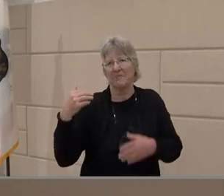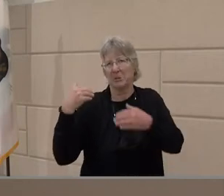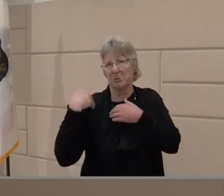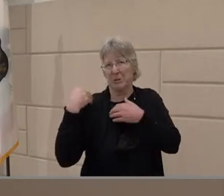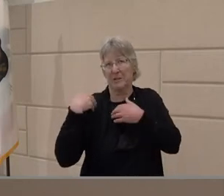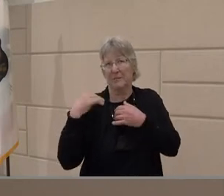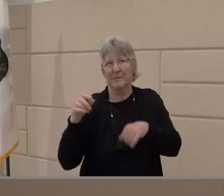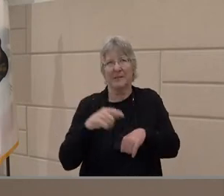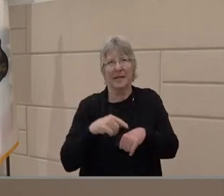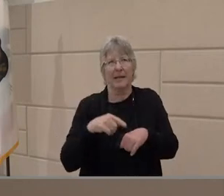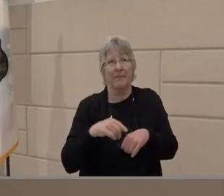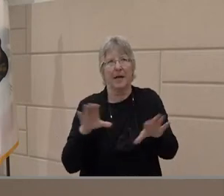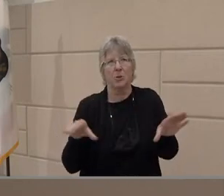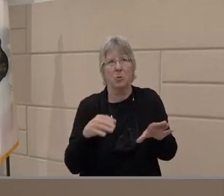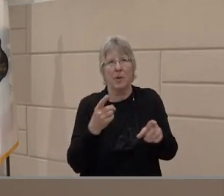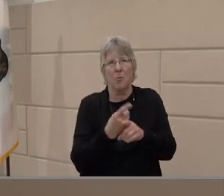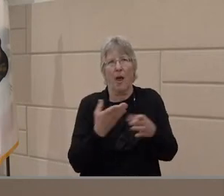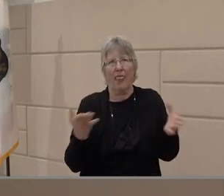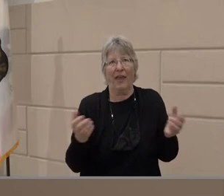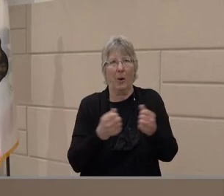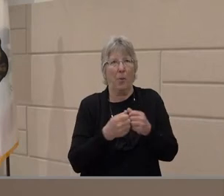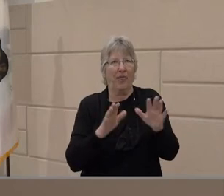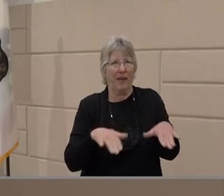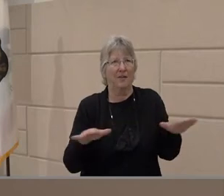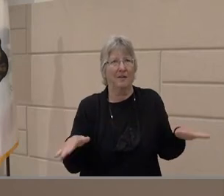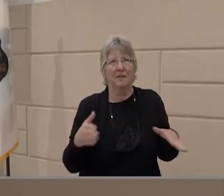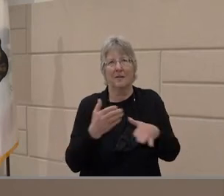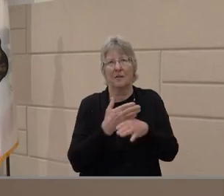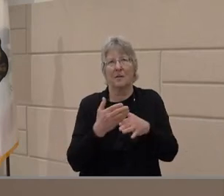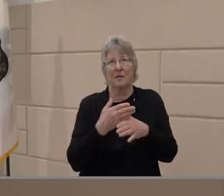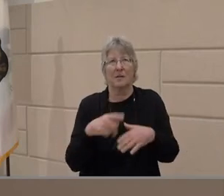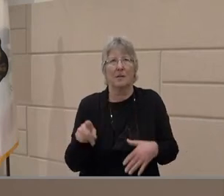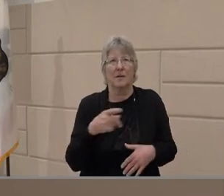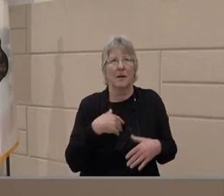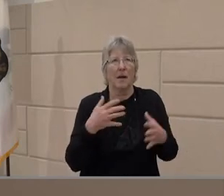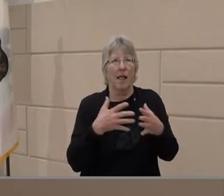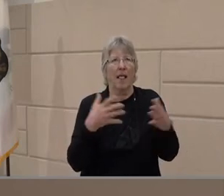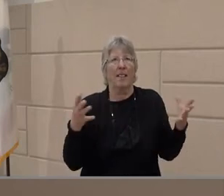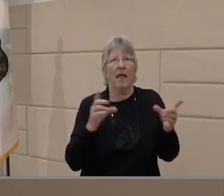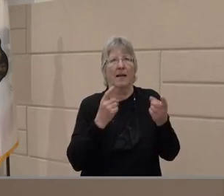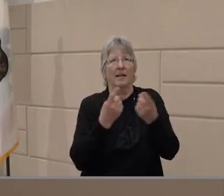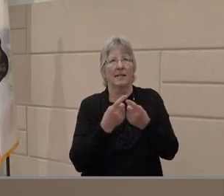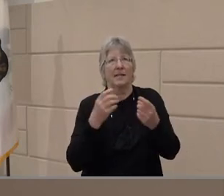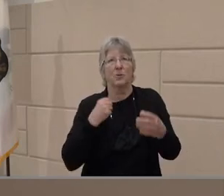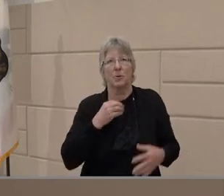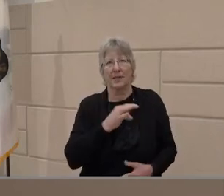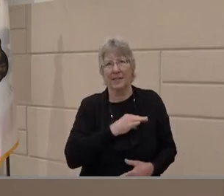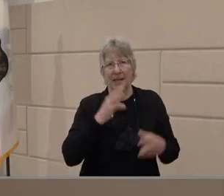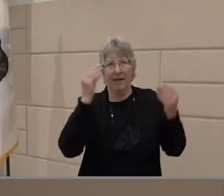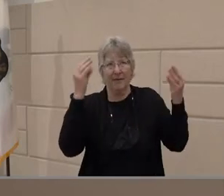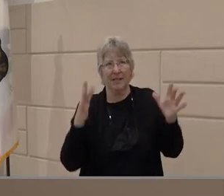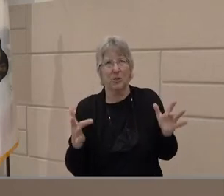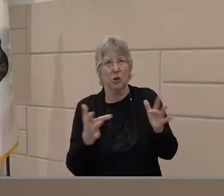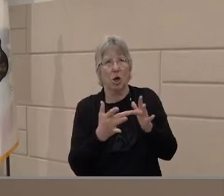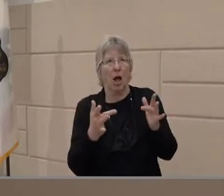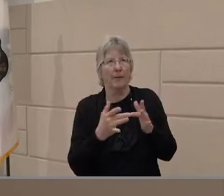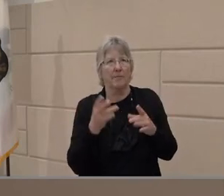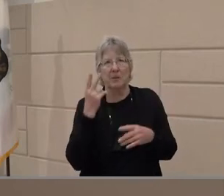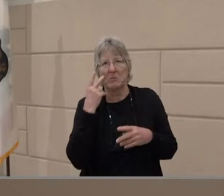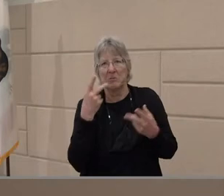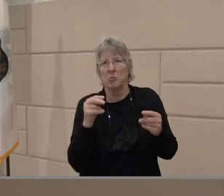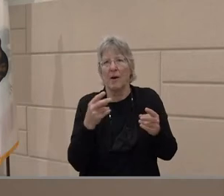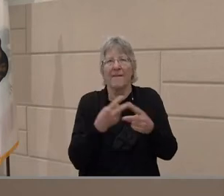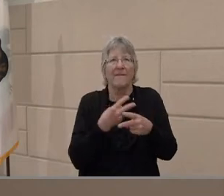ไอรถทาไปบาจีระบอยยืงนั่งทวีกายกจะตกได้บอกลือซะได้ตัวกาควนแข็งควดแข็